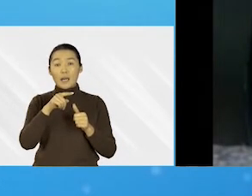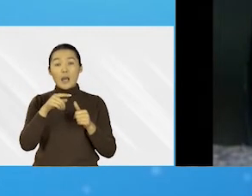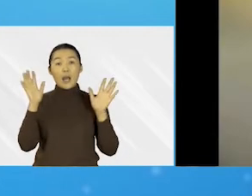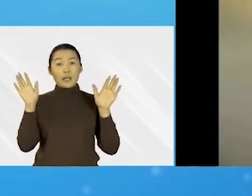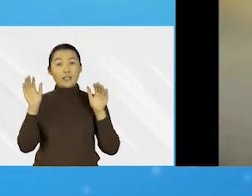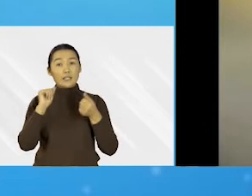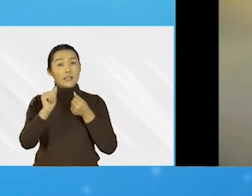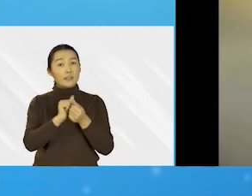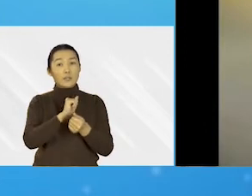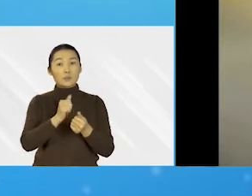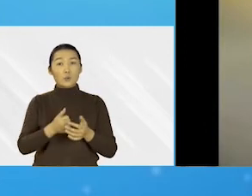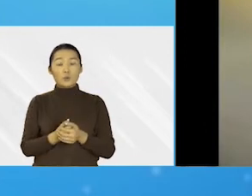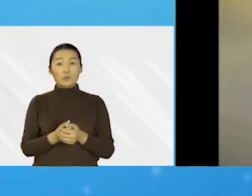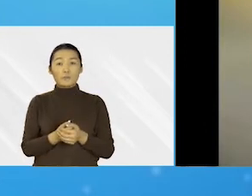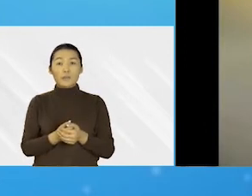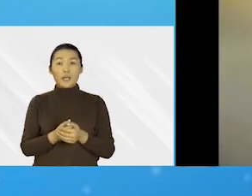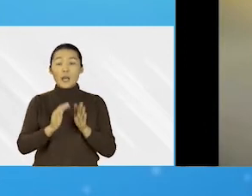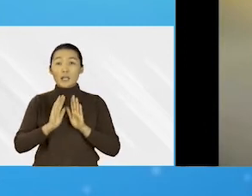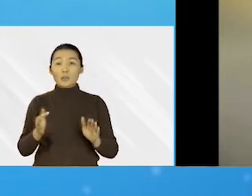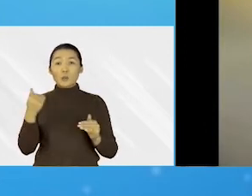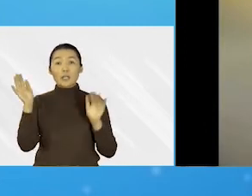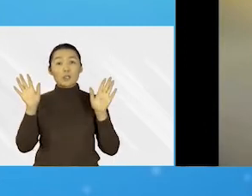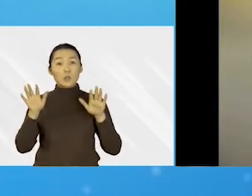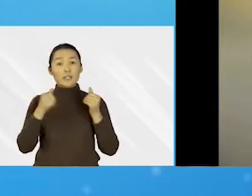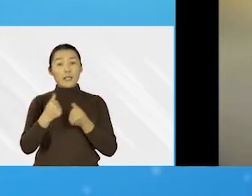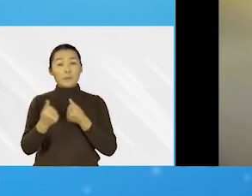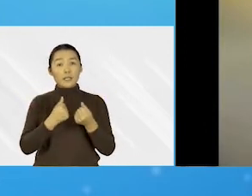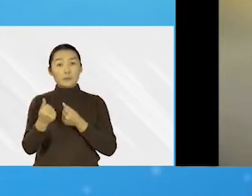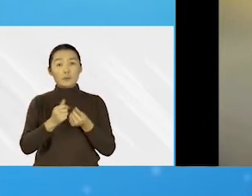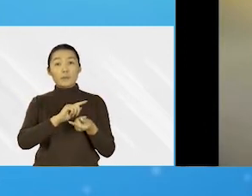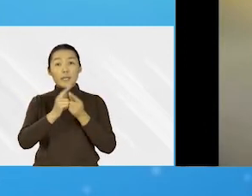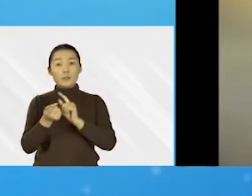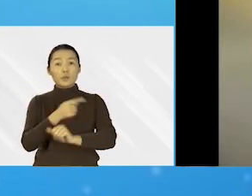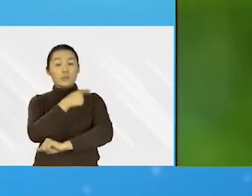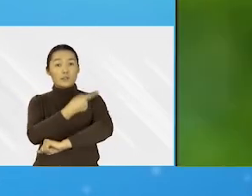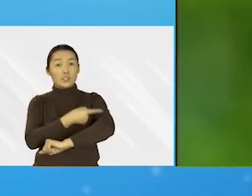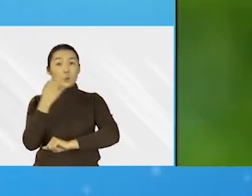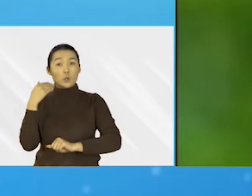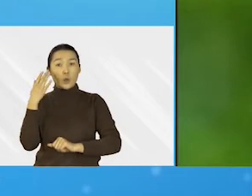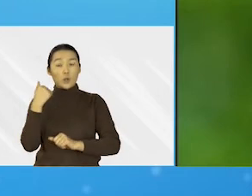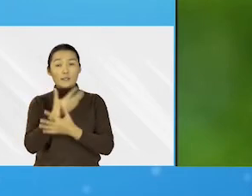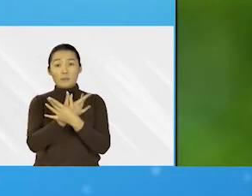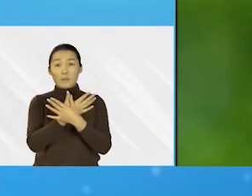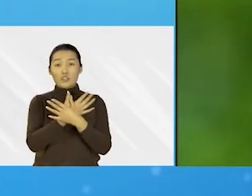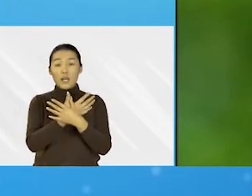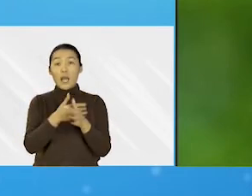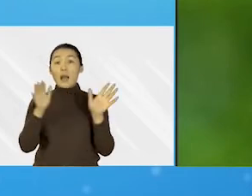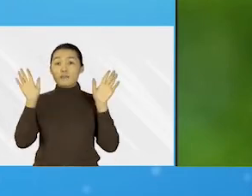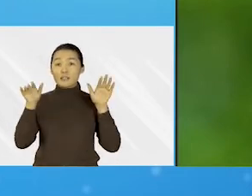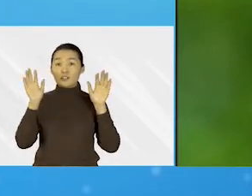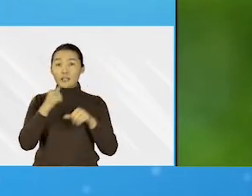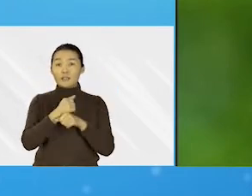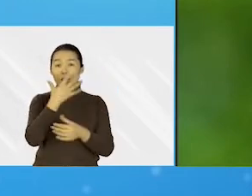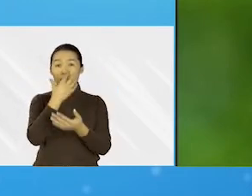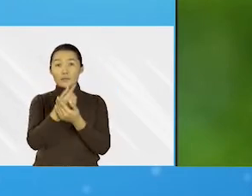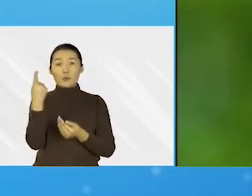достигнут нужного размера. Как только ее крылья окрепнут, приобретут силу, жесткость и легкость, бабочка взлетает, делая свой первый